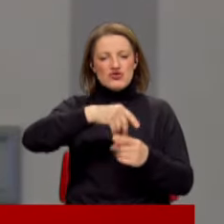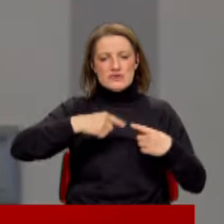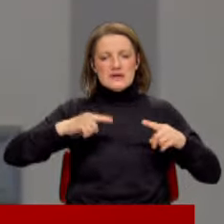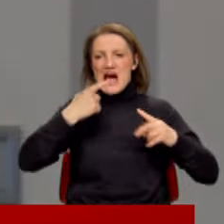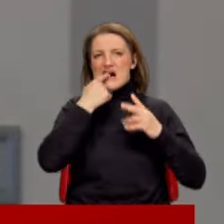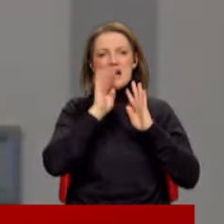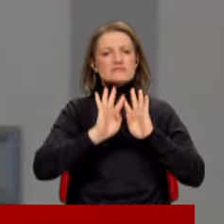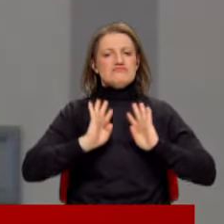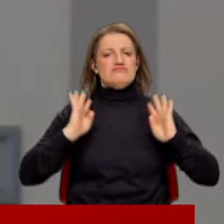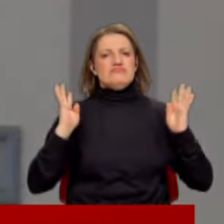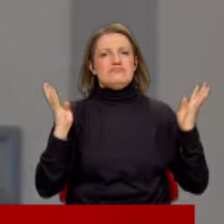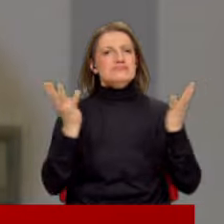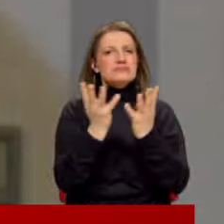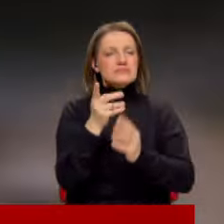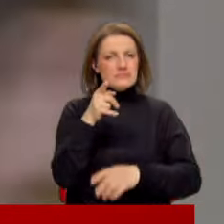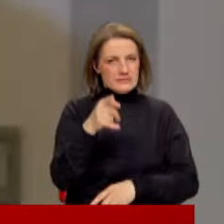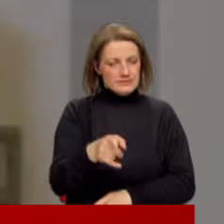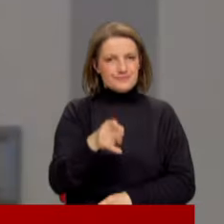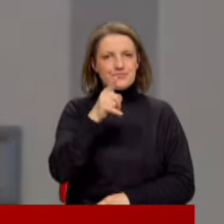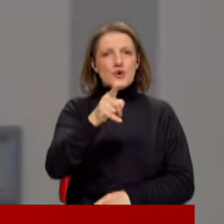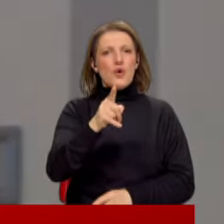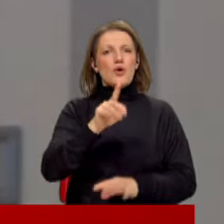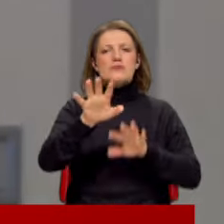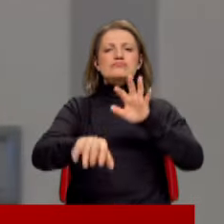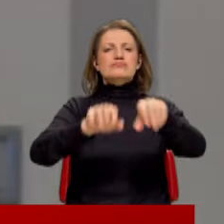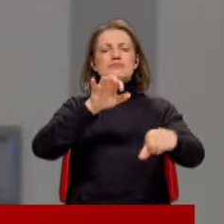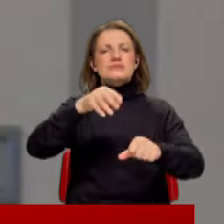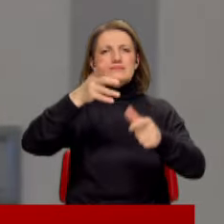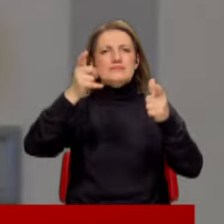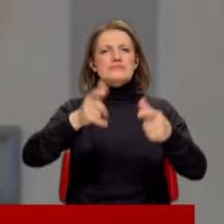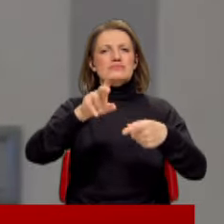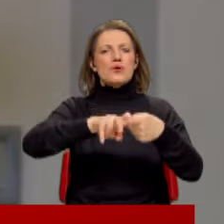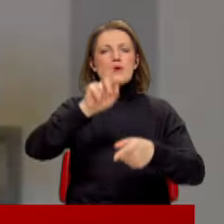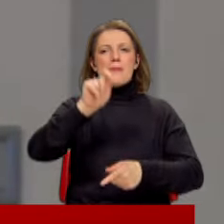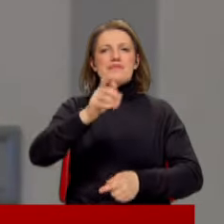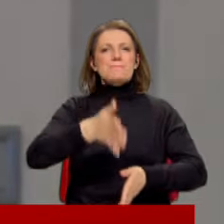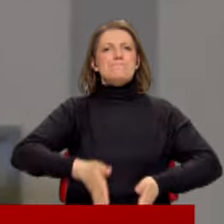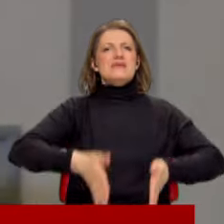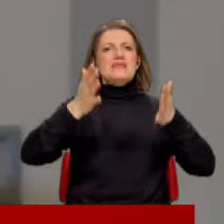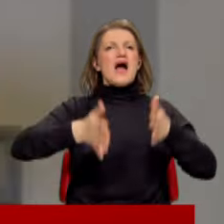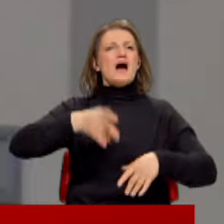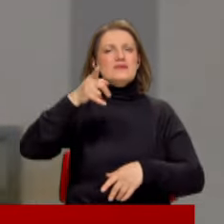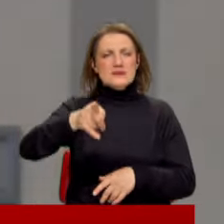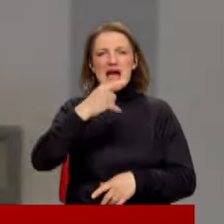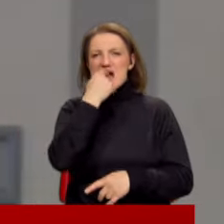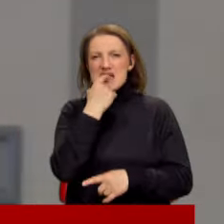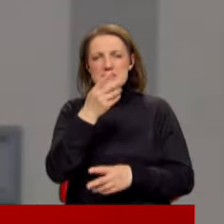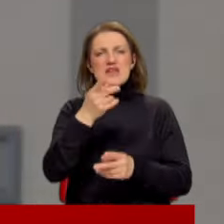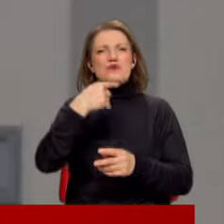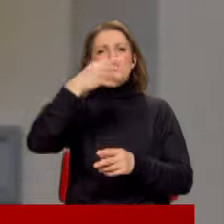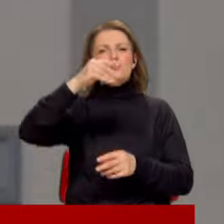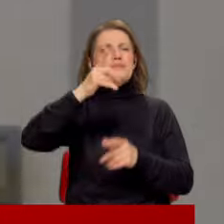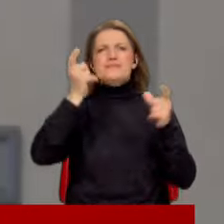için aldığı dikenli tel de, o işgalci yerleşimcilerin yaptığı binaların demiri, çimentosu da Türkiye'den